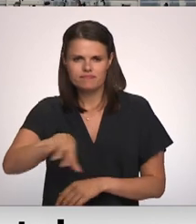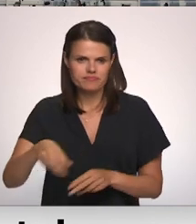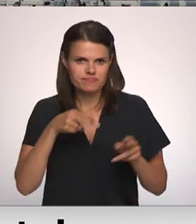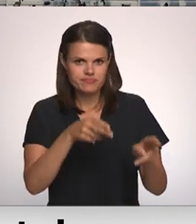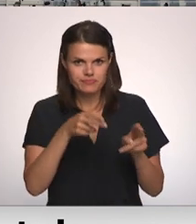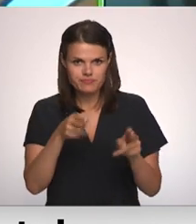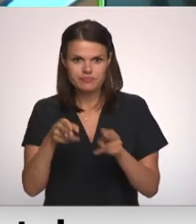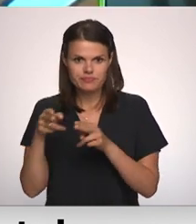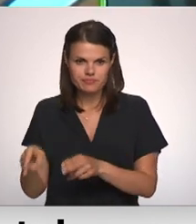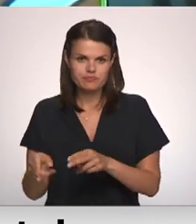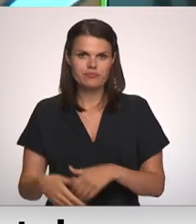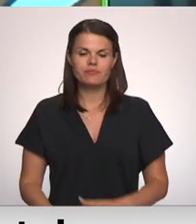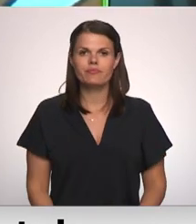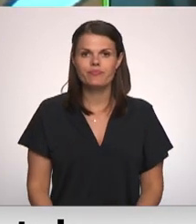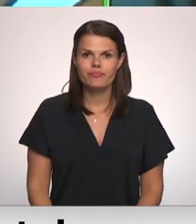laupījis.